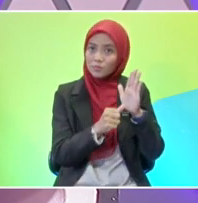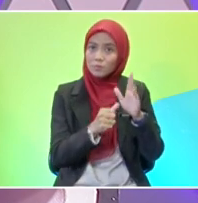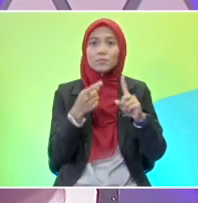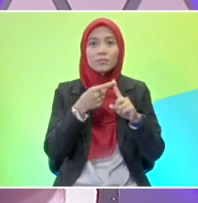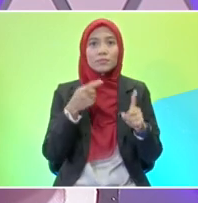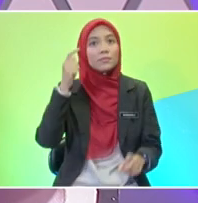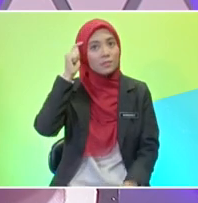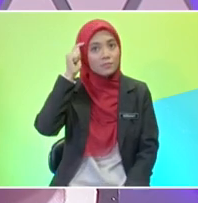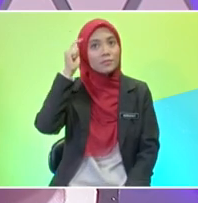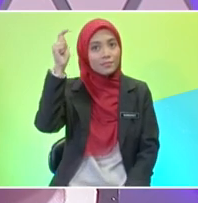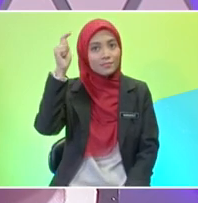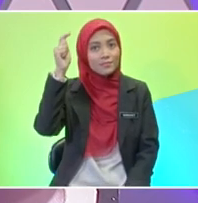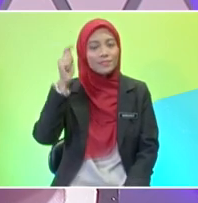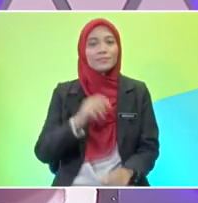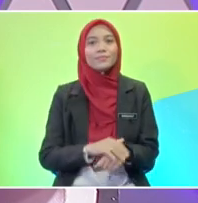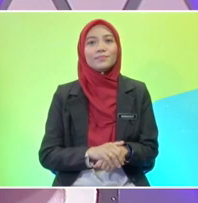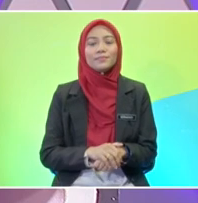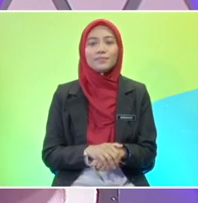mempelajari tentang tokoh